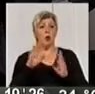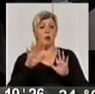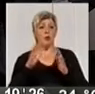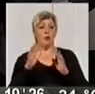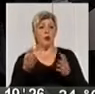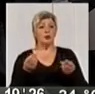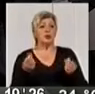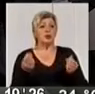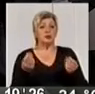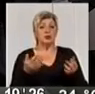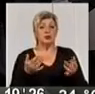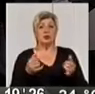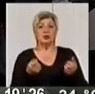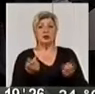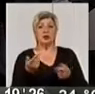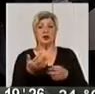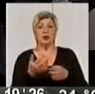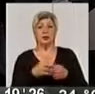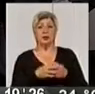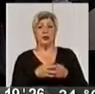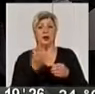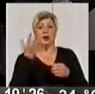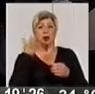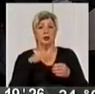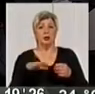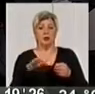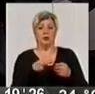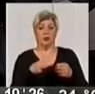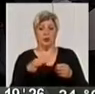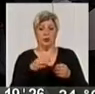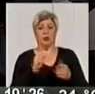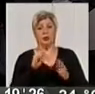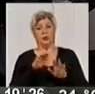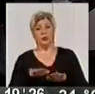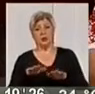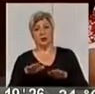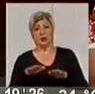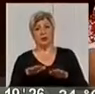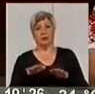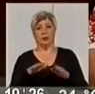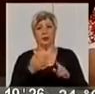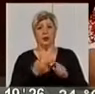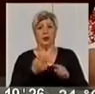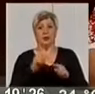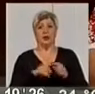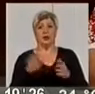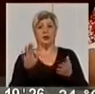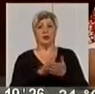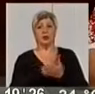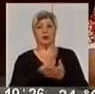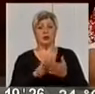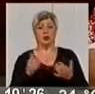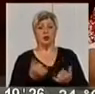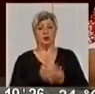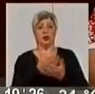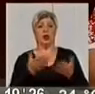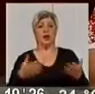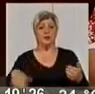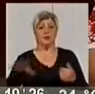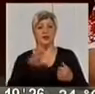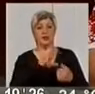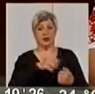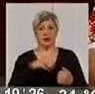рахунок обласного і місцевого, я далі скажу, які придбаваються путівки, це безкоштовно для всіх пільгових категорій, так.